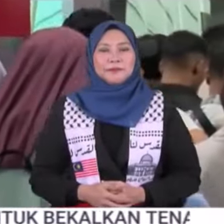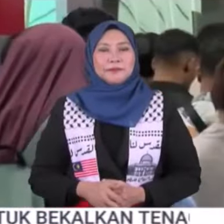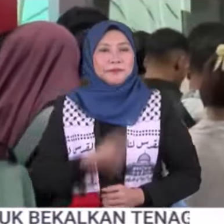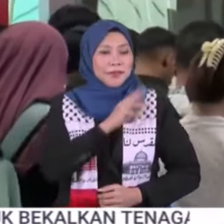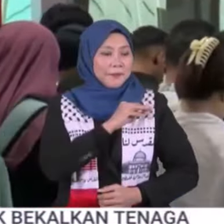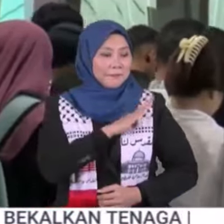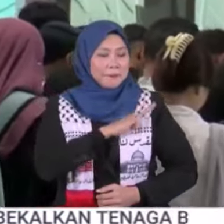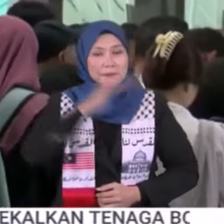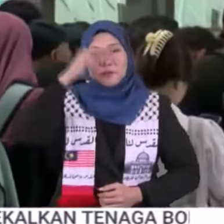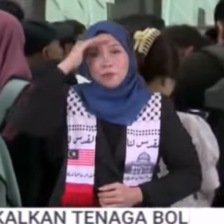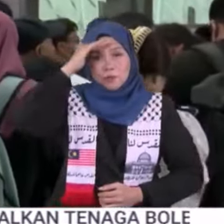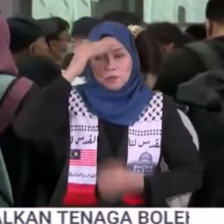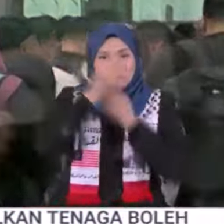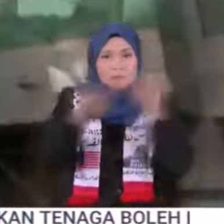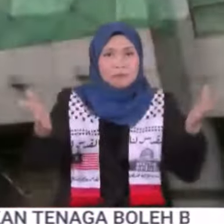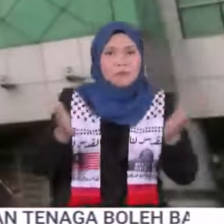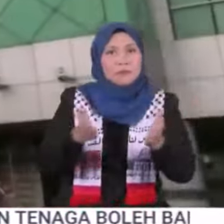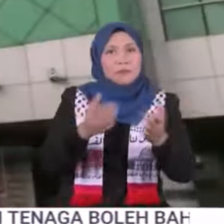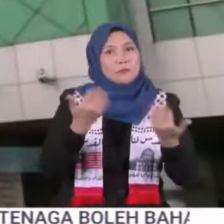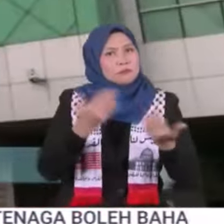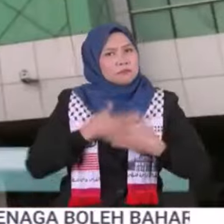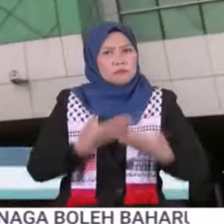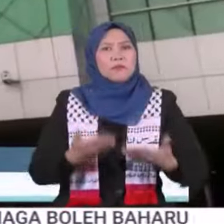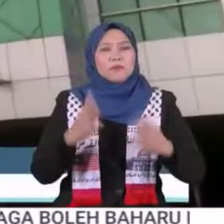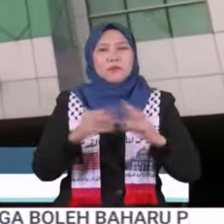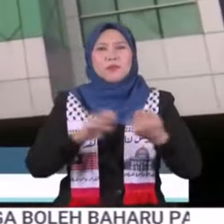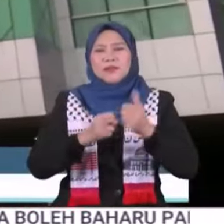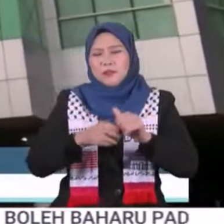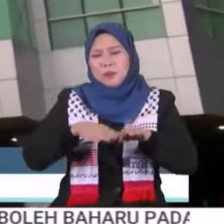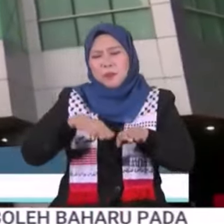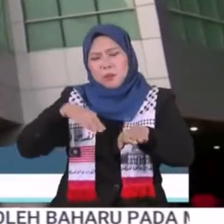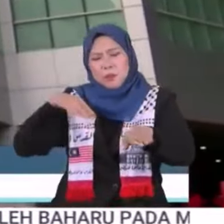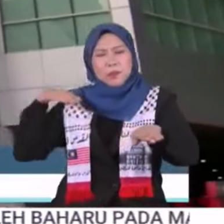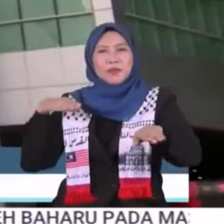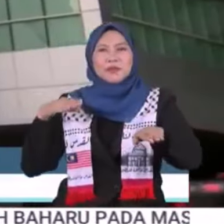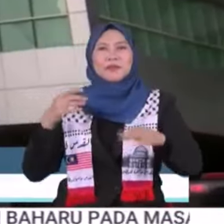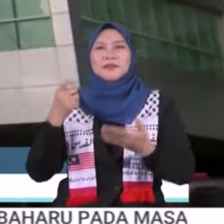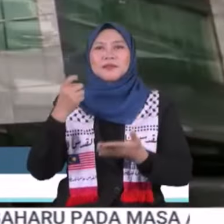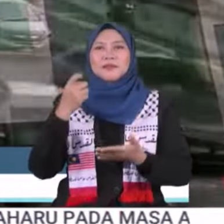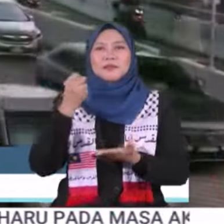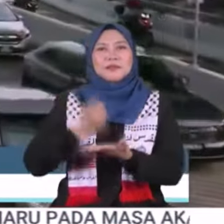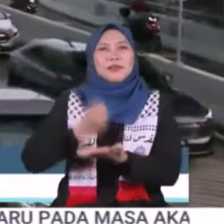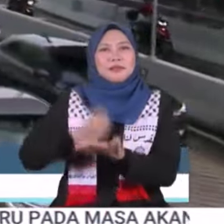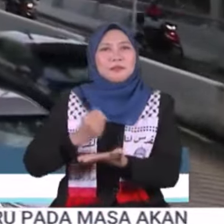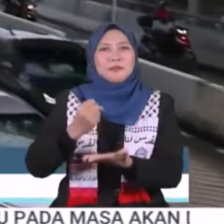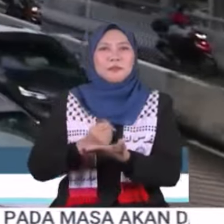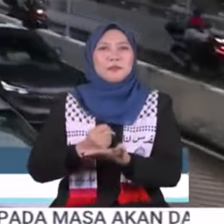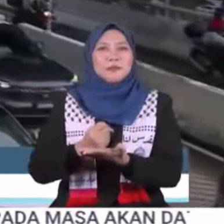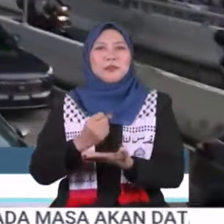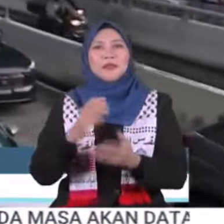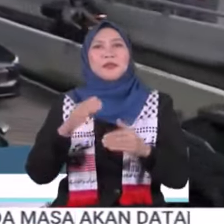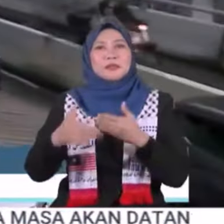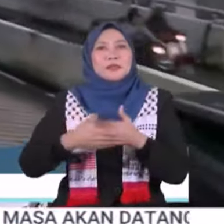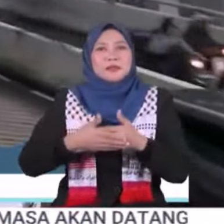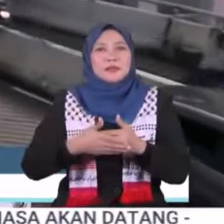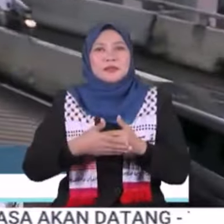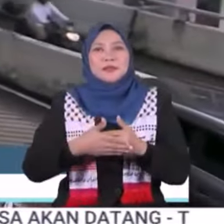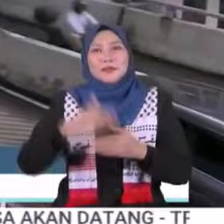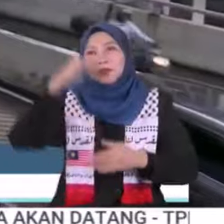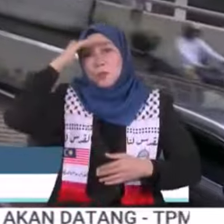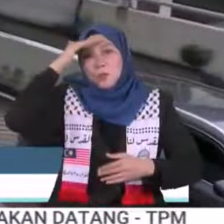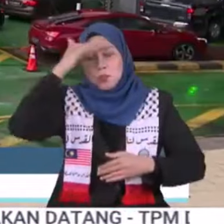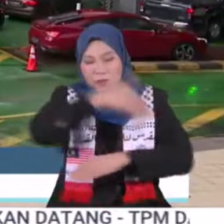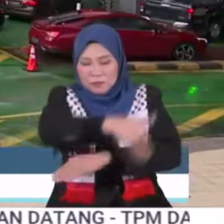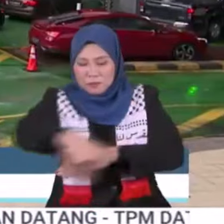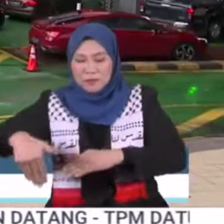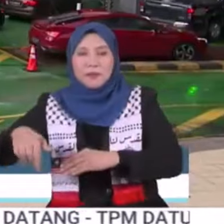Sementara itu, Menteri Besar Johor pula menyatakan komitmen untuk menangani isu kesesakan di Kompleks Custom, Immigration dan Quarantine bangunan Sultan Iskandar